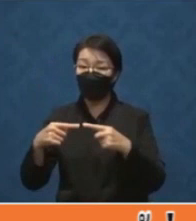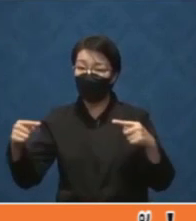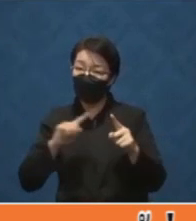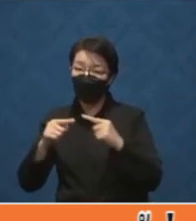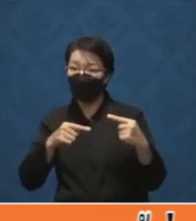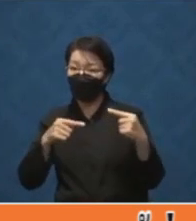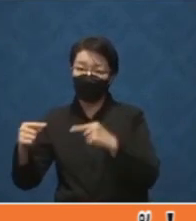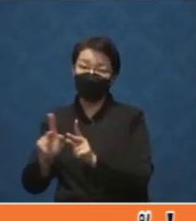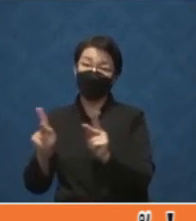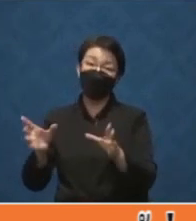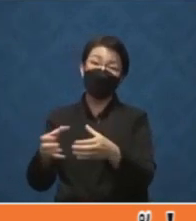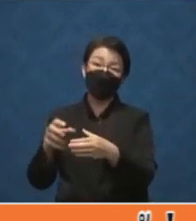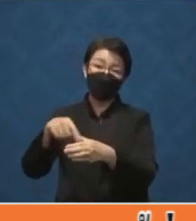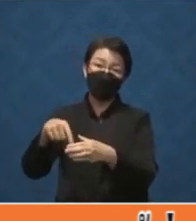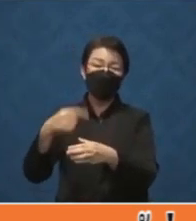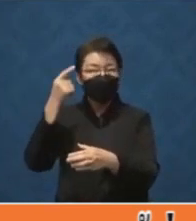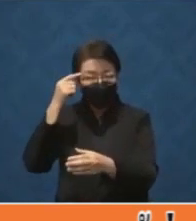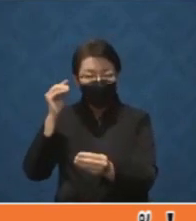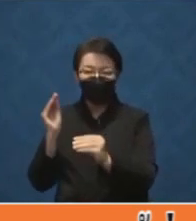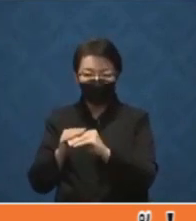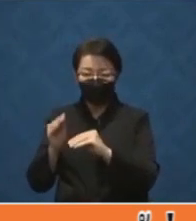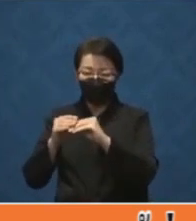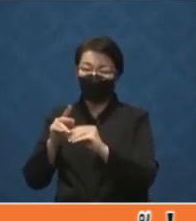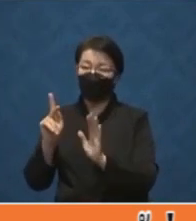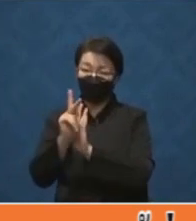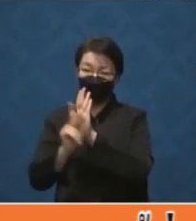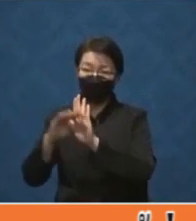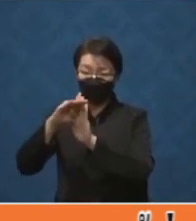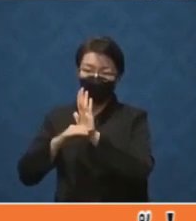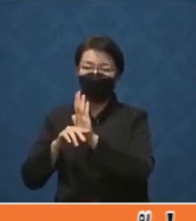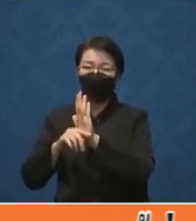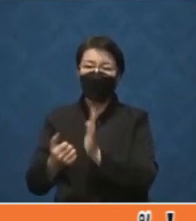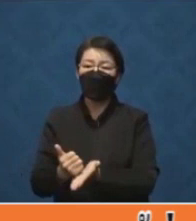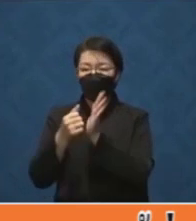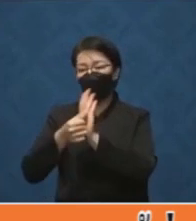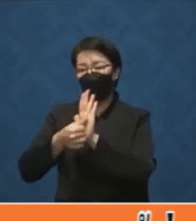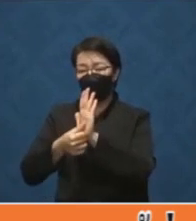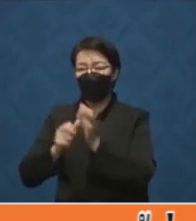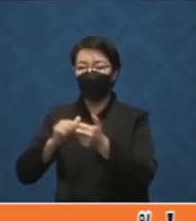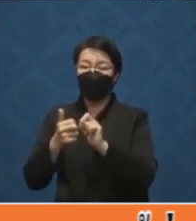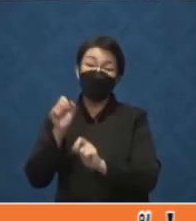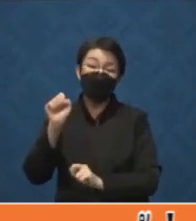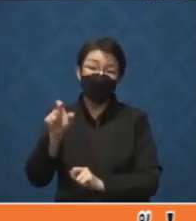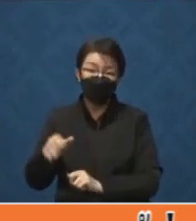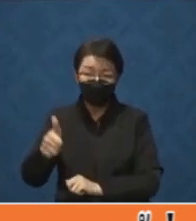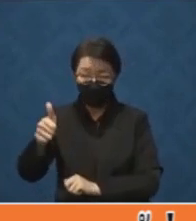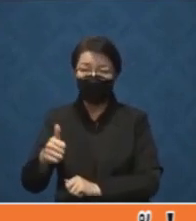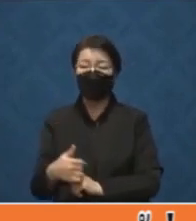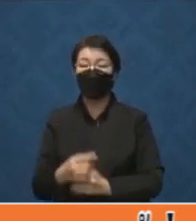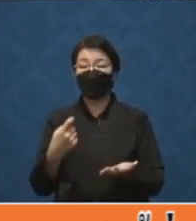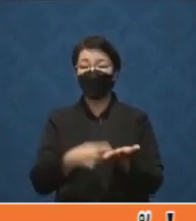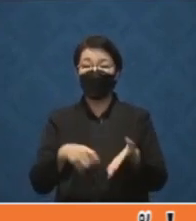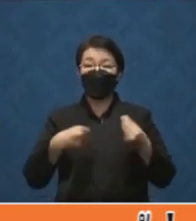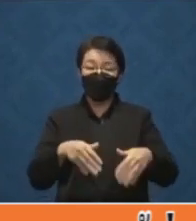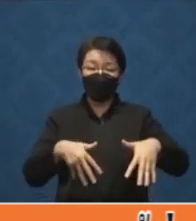การจะสามารถช่วยกันคิดช่วยกันสร้างให้กฎหมายนี้ทั้งเป็นเครื่องมือแก้สถานการณ์ฉุกเฉินและ